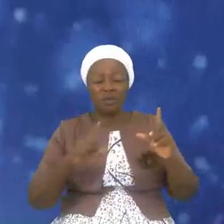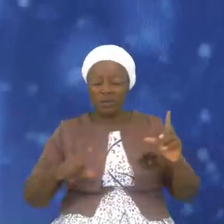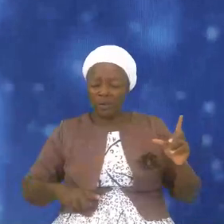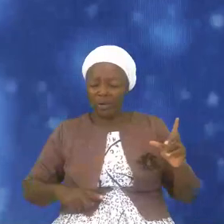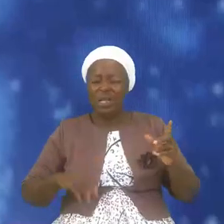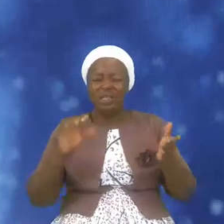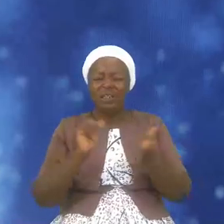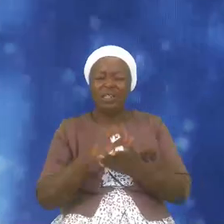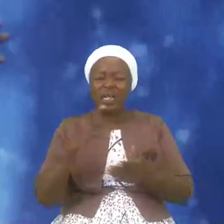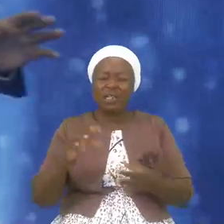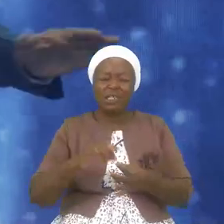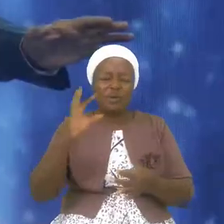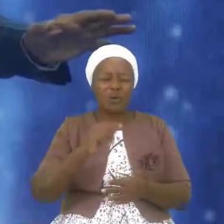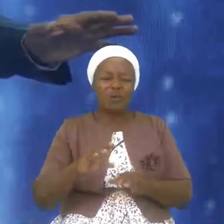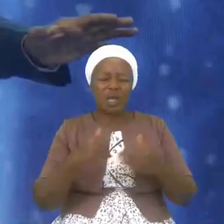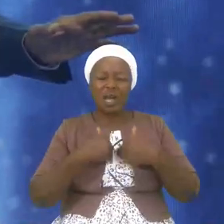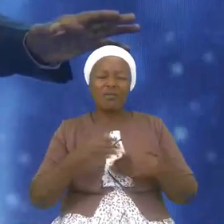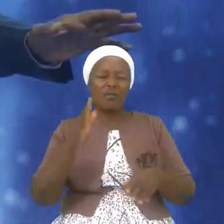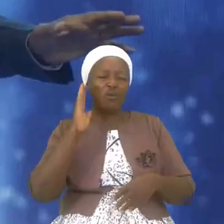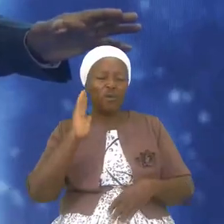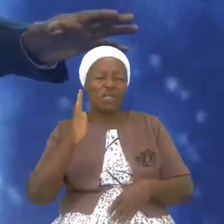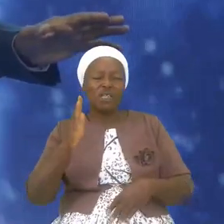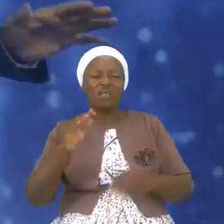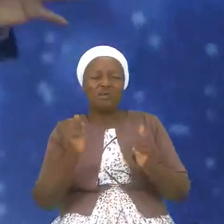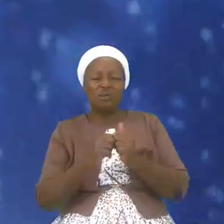Seigneur, que l'Esprit rende témoignage à leur